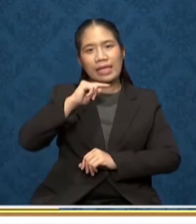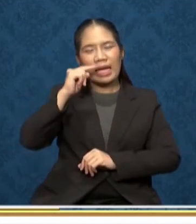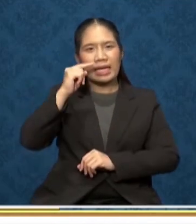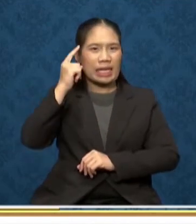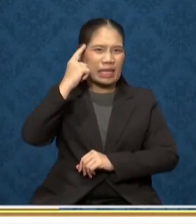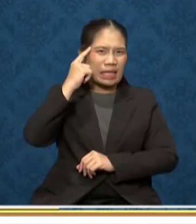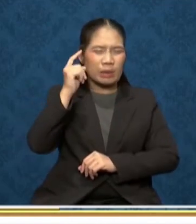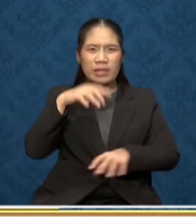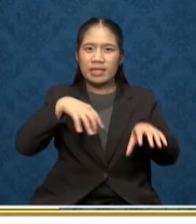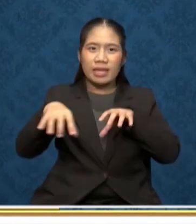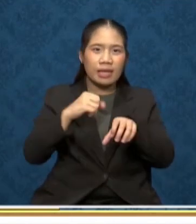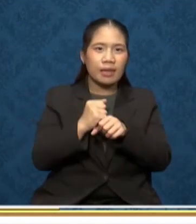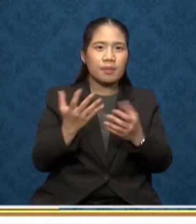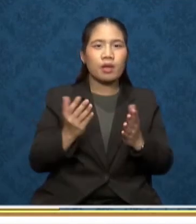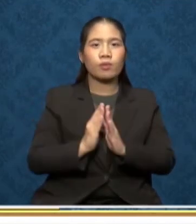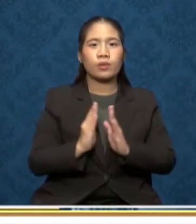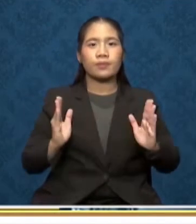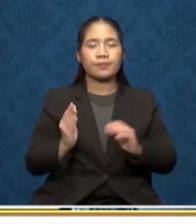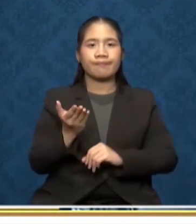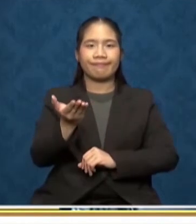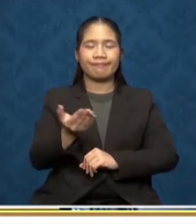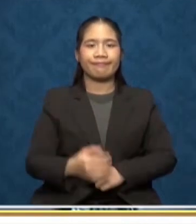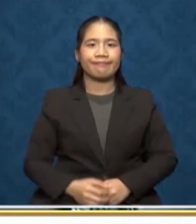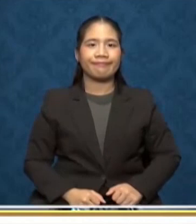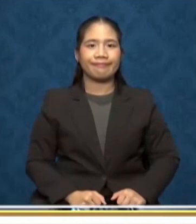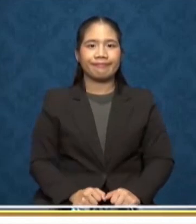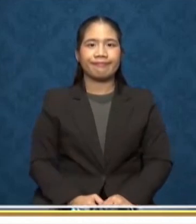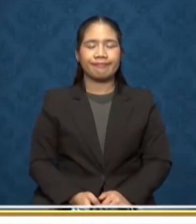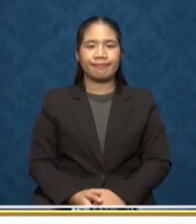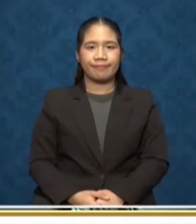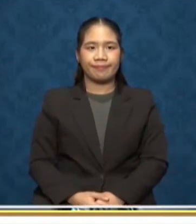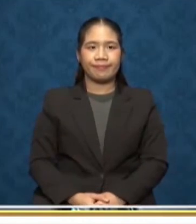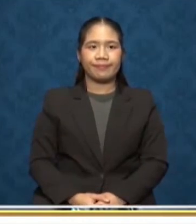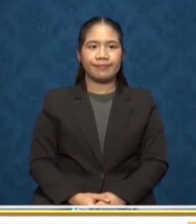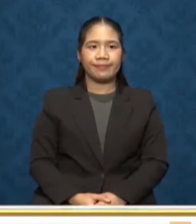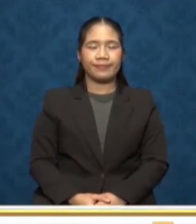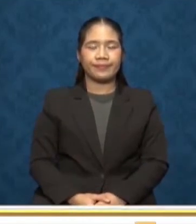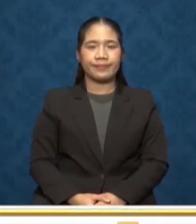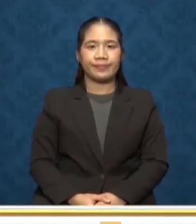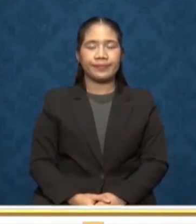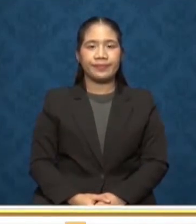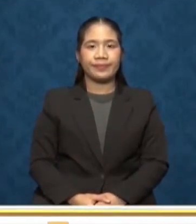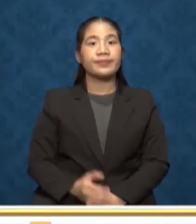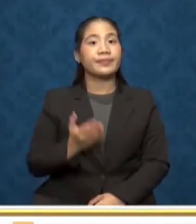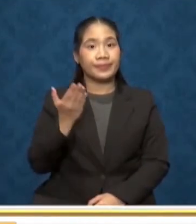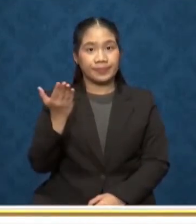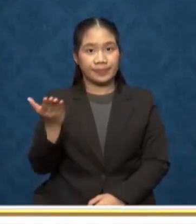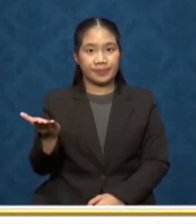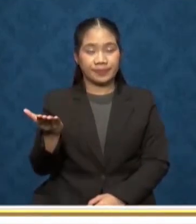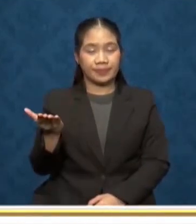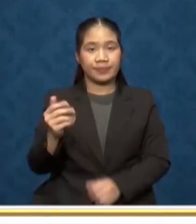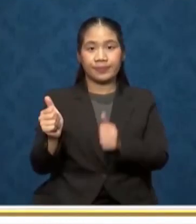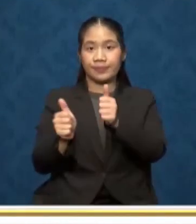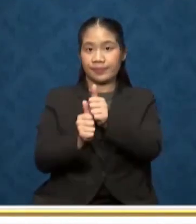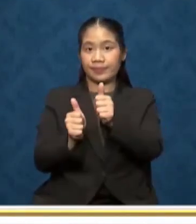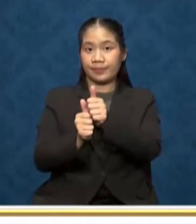ไรบางมีจำนทั้ไ่ครับขบบณครั ข ครัขออ accustomed ท่าน นำตช่